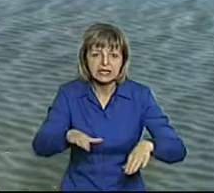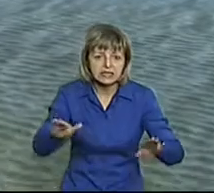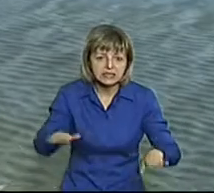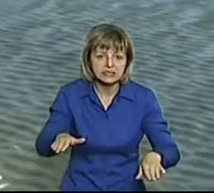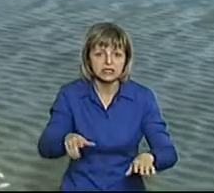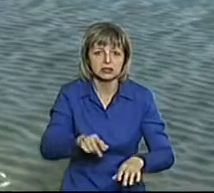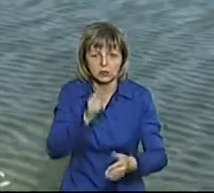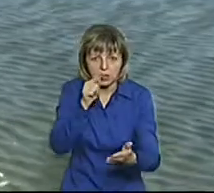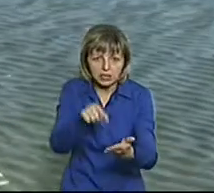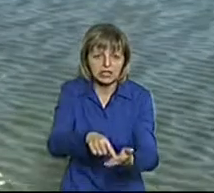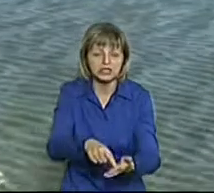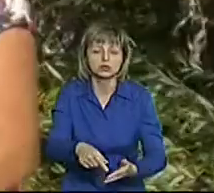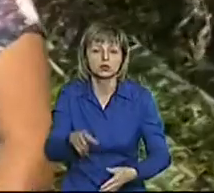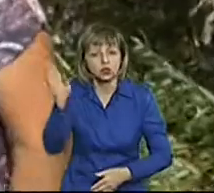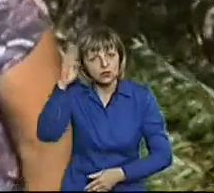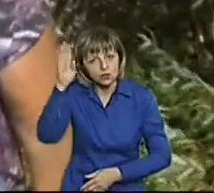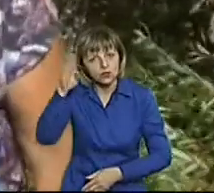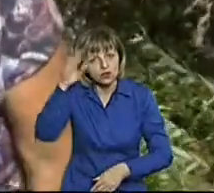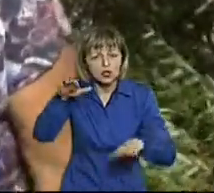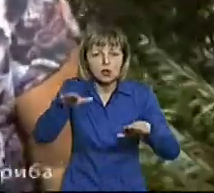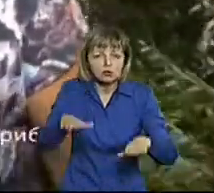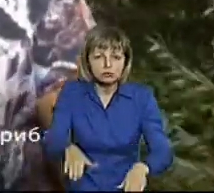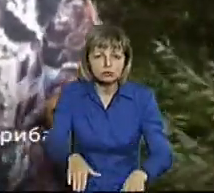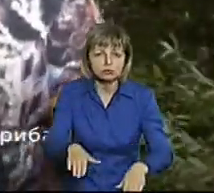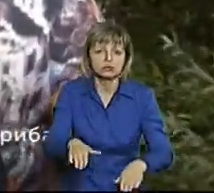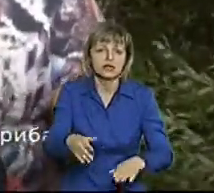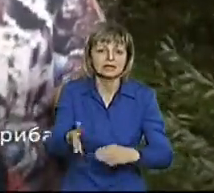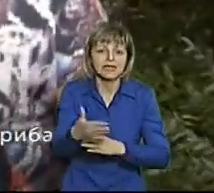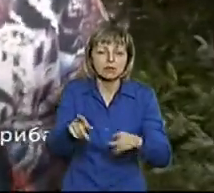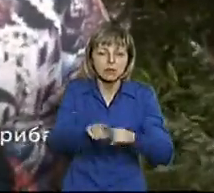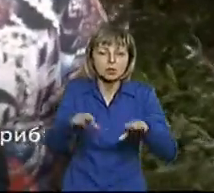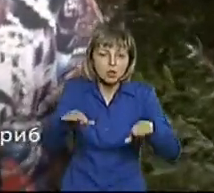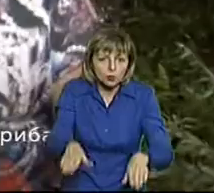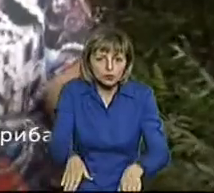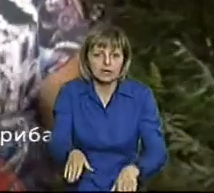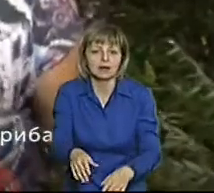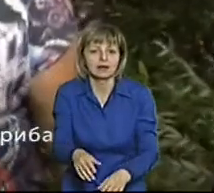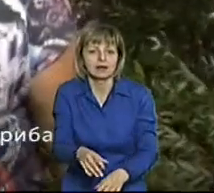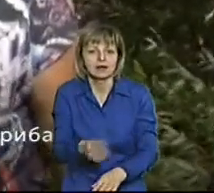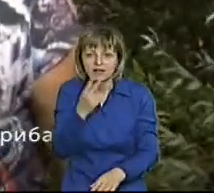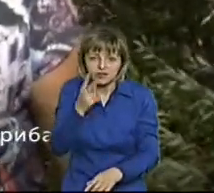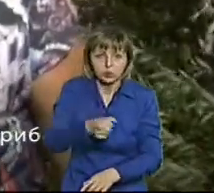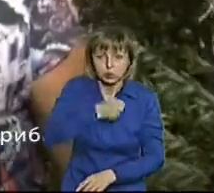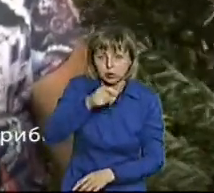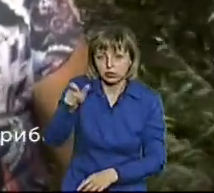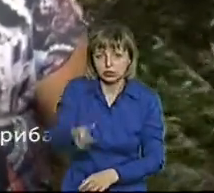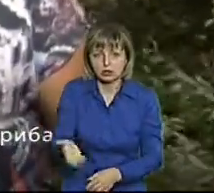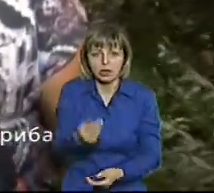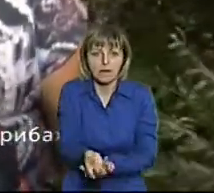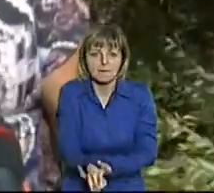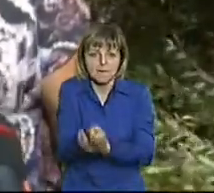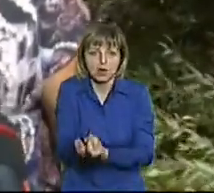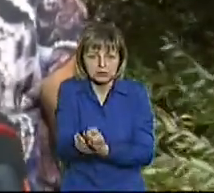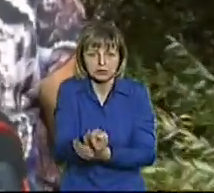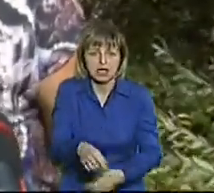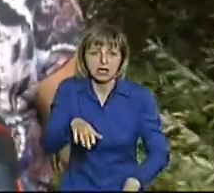лізуть в воду, мотлушать, риба йде на мул, не можна ловити. От і зараз, дивіться, вже не дитина, взрослий чоловік бере подсака і